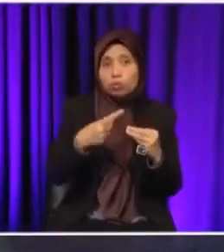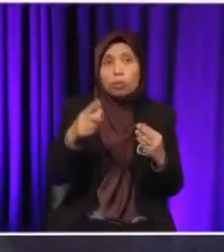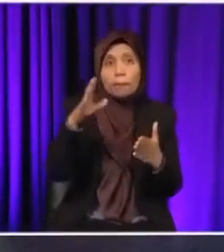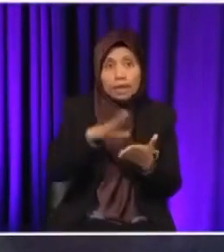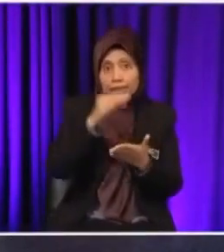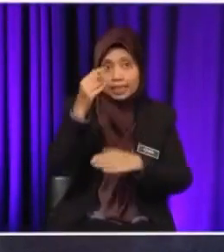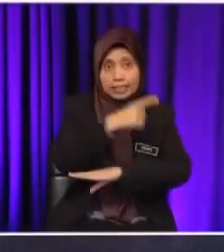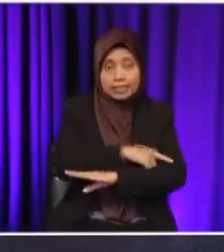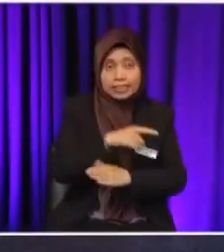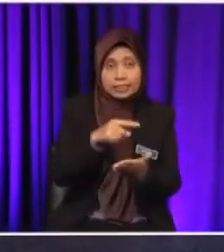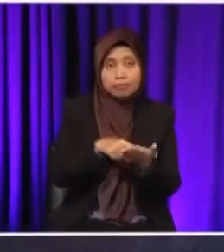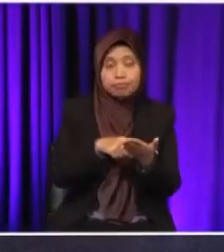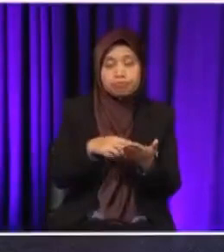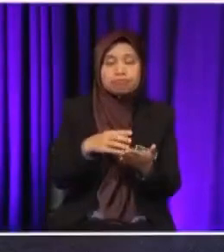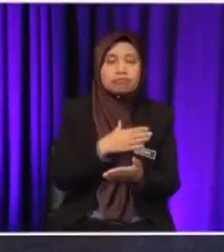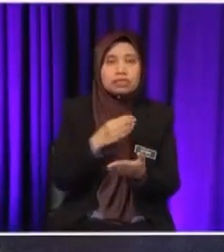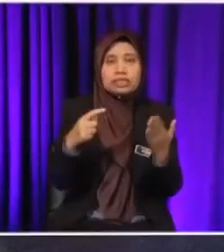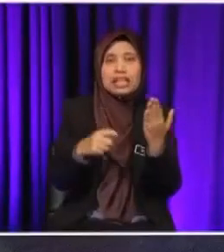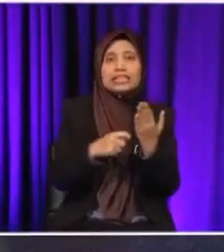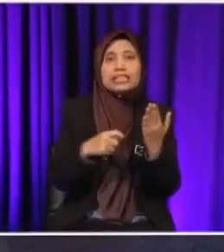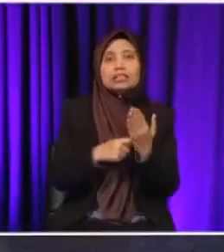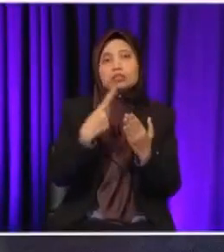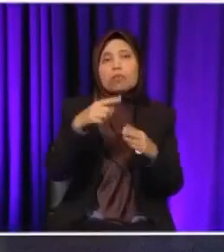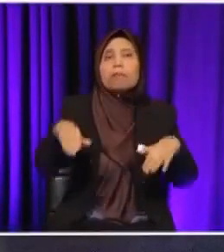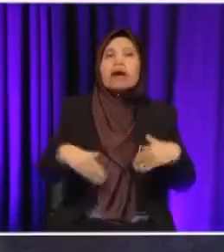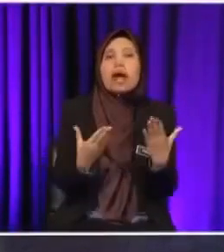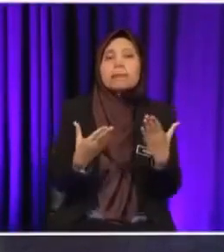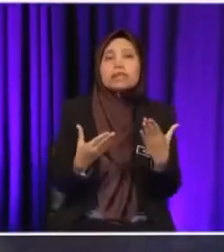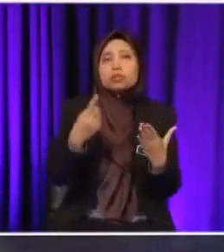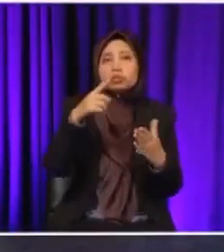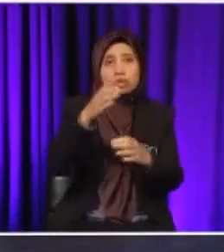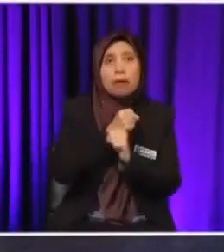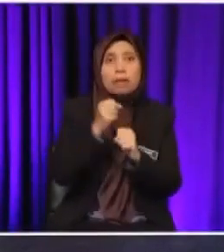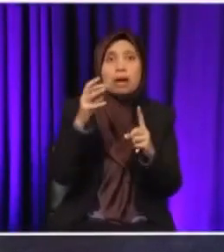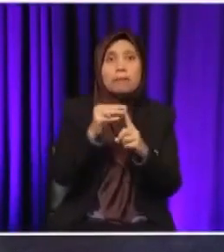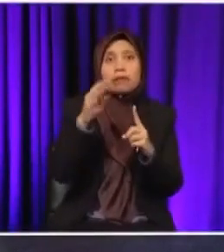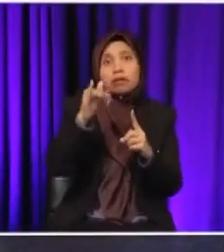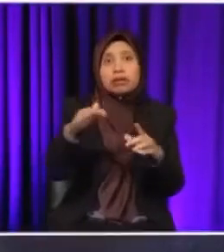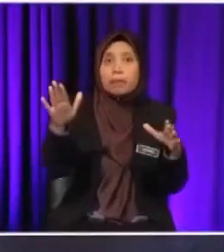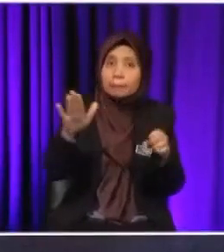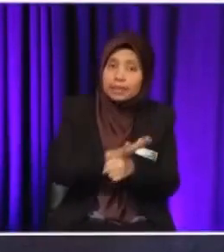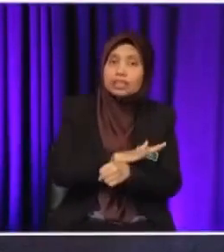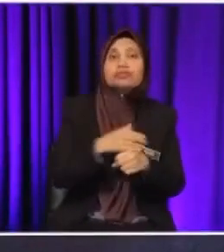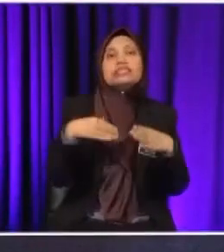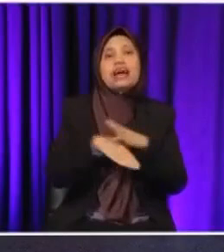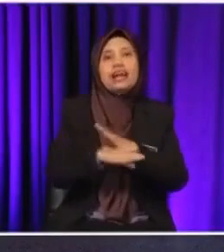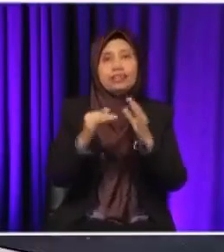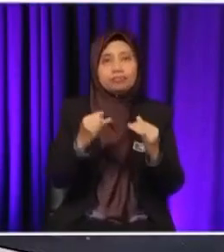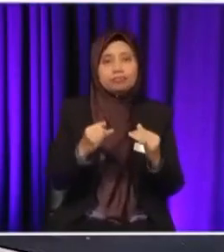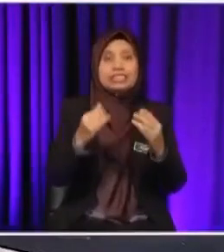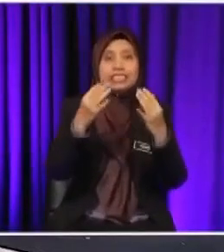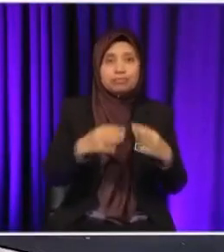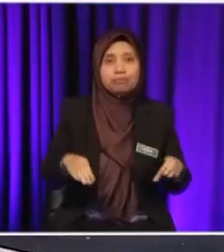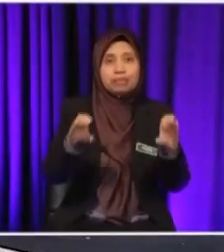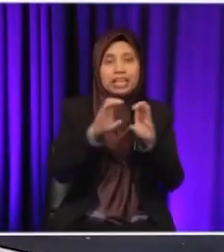dan juga serba sedikit tips daripada cikgu Siti Suhaila bagaimana untuk anda mendapat markah yang penuh dalam cerpen ini. Terima kasih.